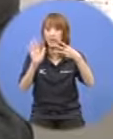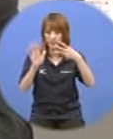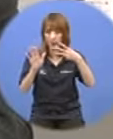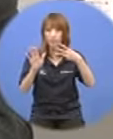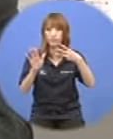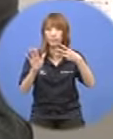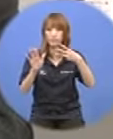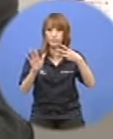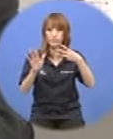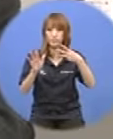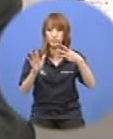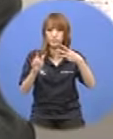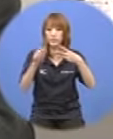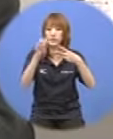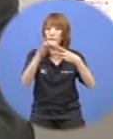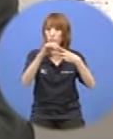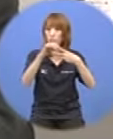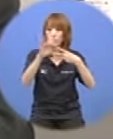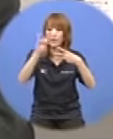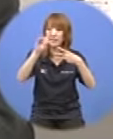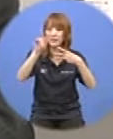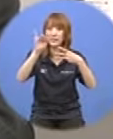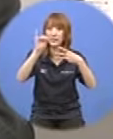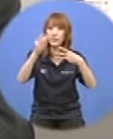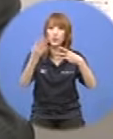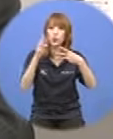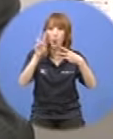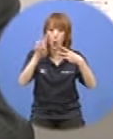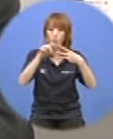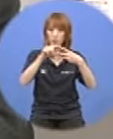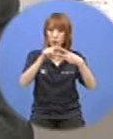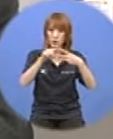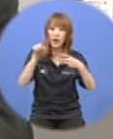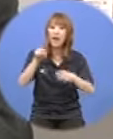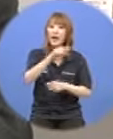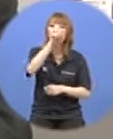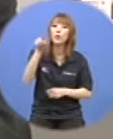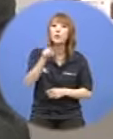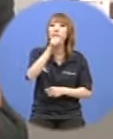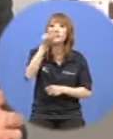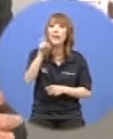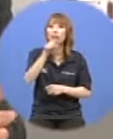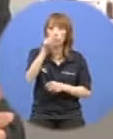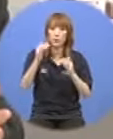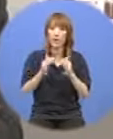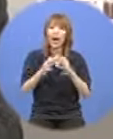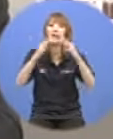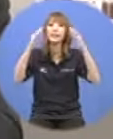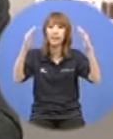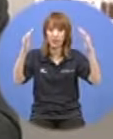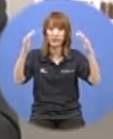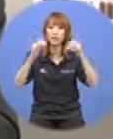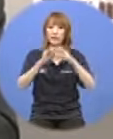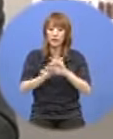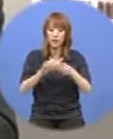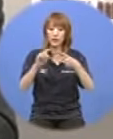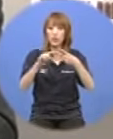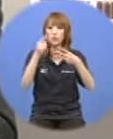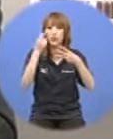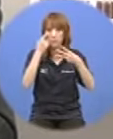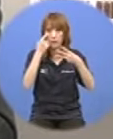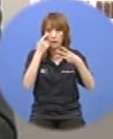。私の分類ですけど、一つは金城さんみたいなその蚊取り線香系で発展してきた会社、はい、それから2つ目